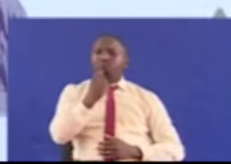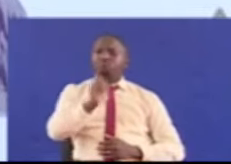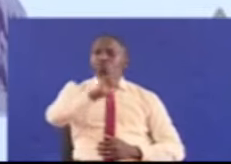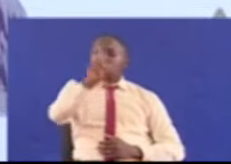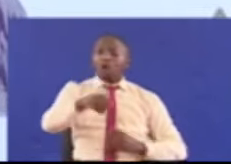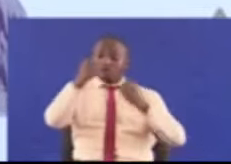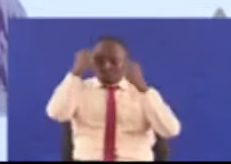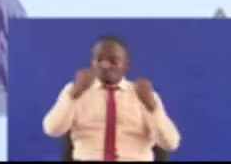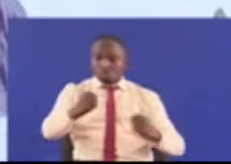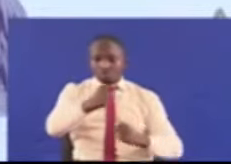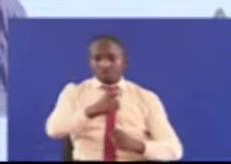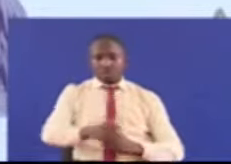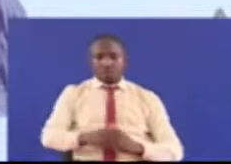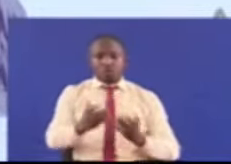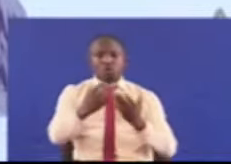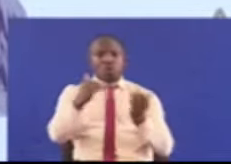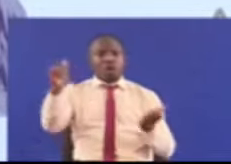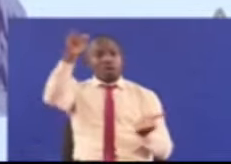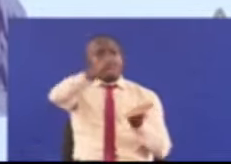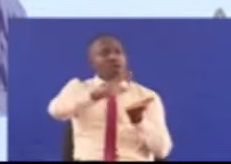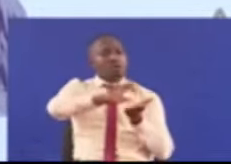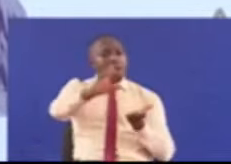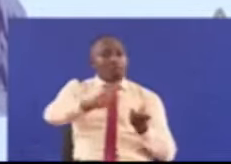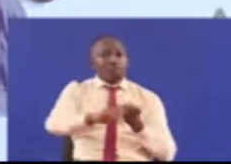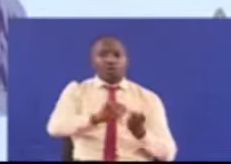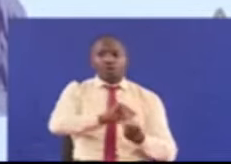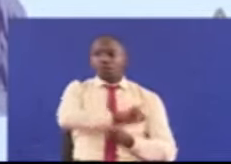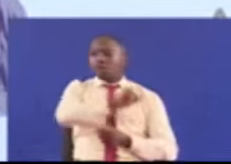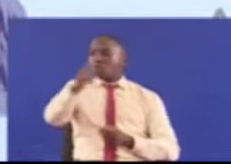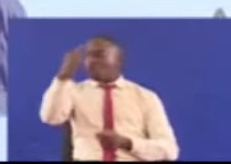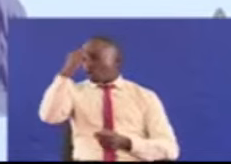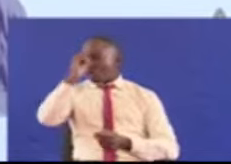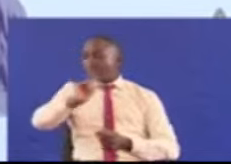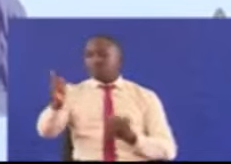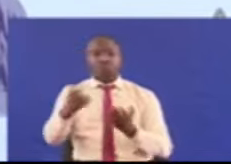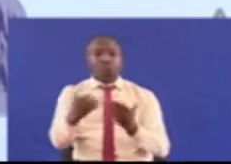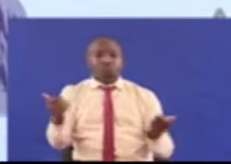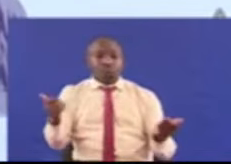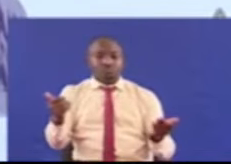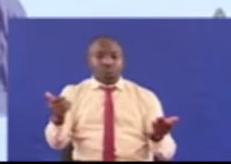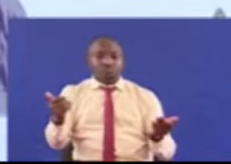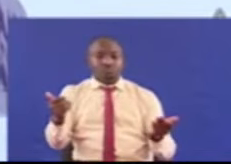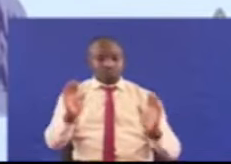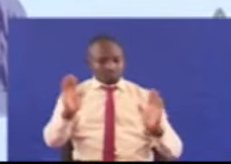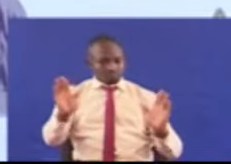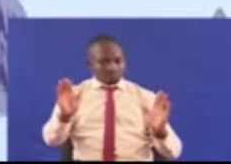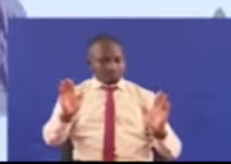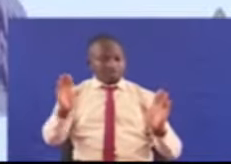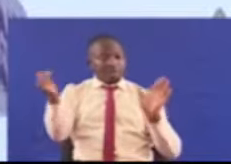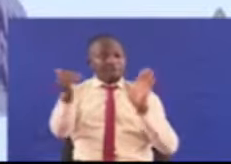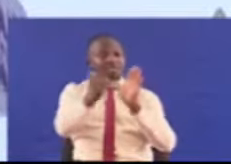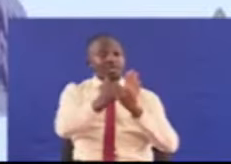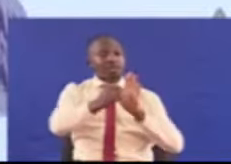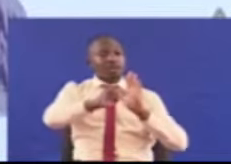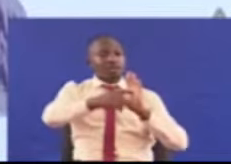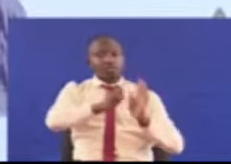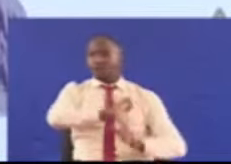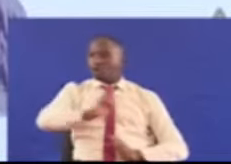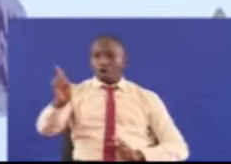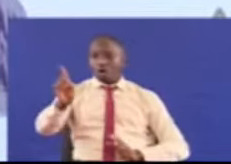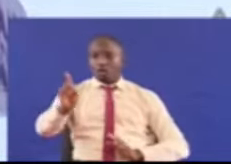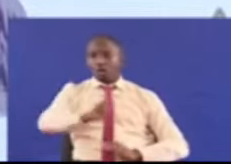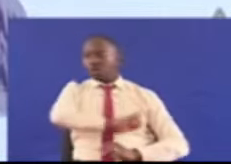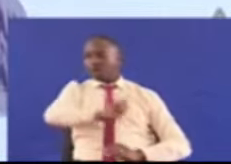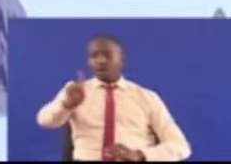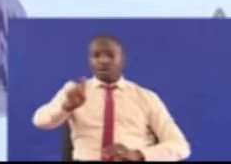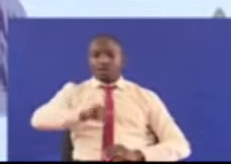sana. Kwa nini umemleta Dar es Salaam baada ya kumpeleka Dodoma? Nikasema sharti ya ndege, hakuna sharti na ndege. Peleka